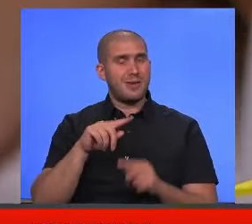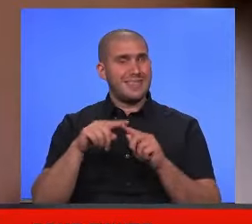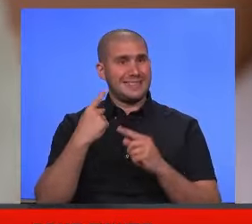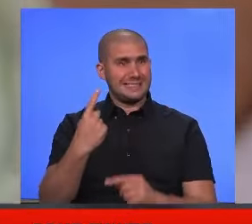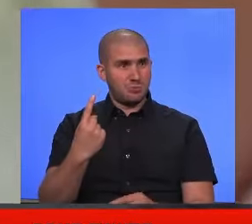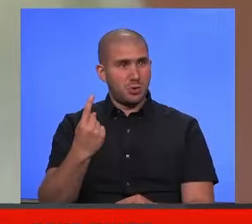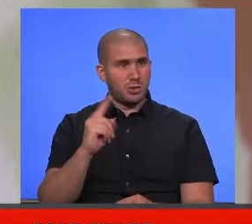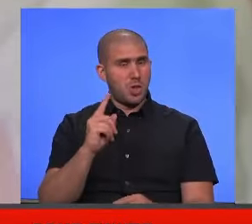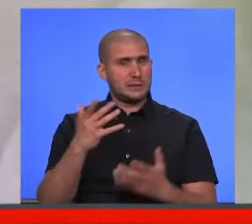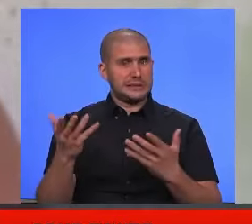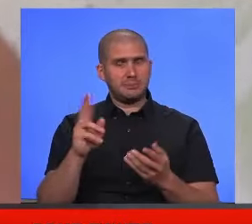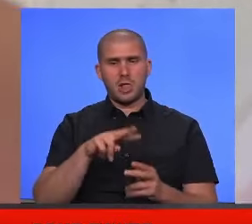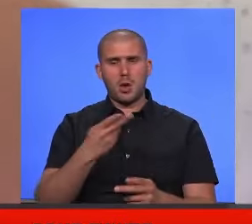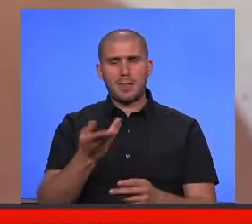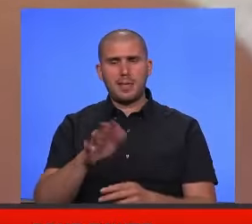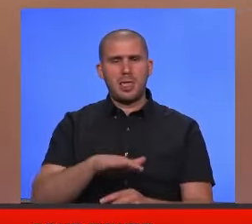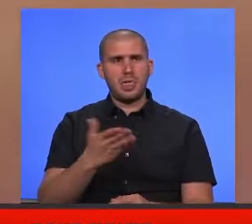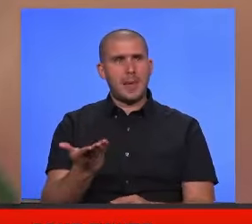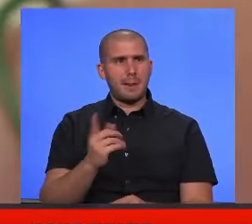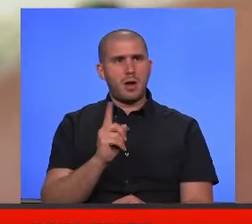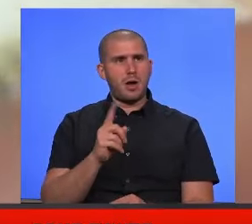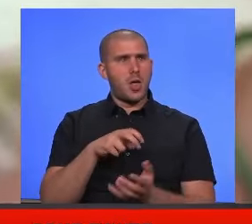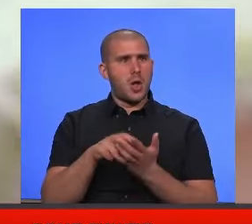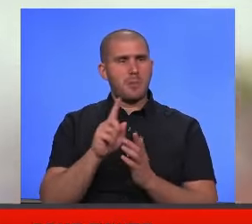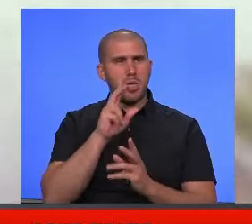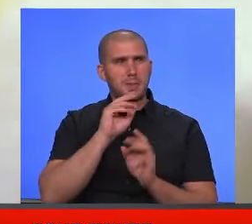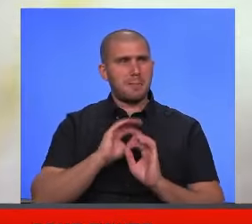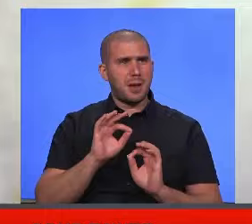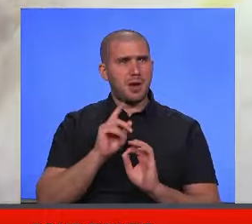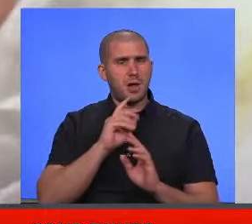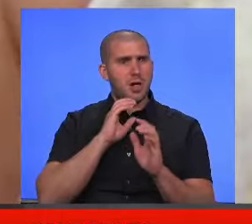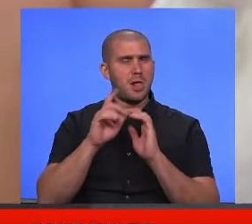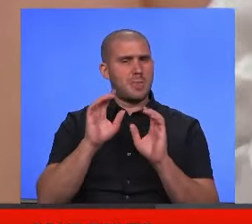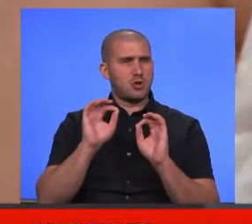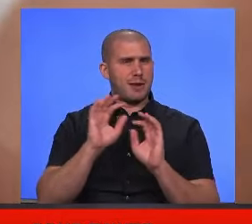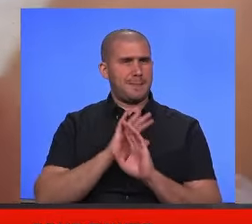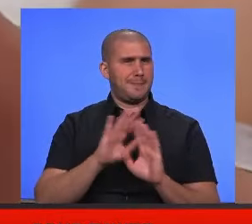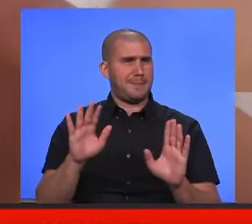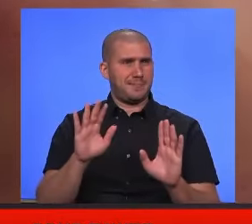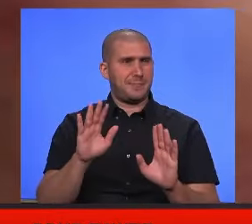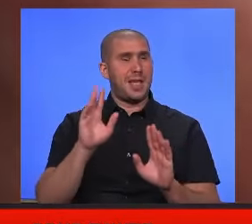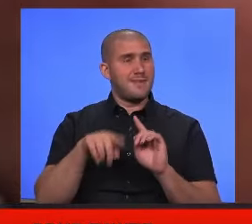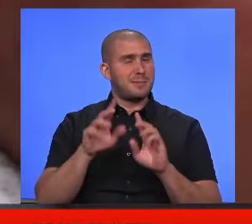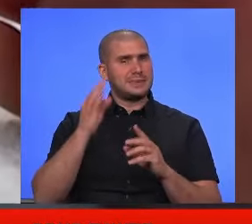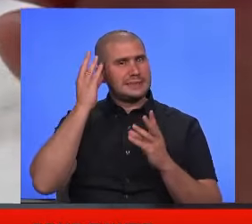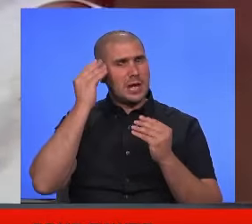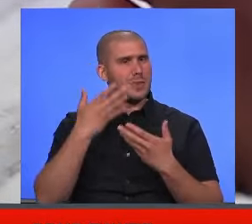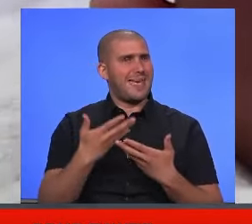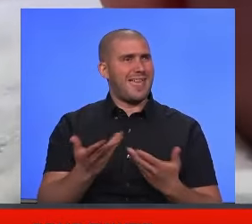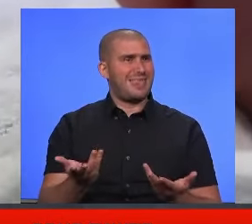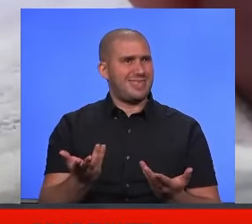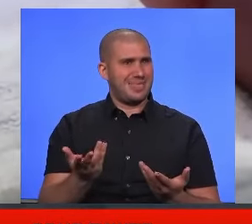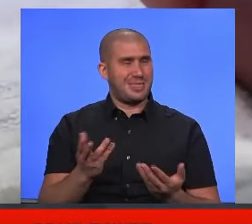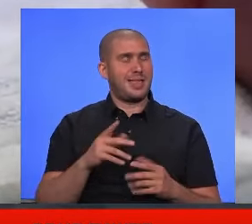הזאת לא זזים, לא מתהפכים, לא הולכים, לא מדברים, לא מתקשרים, ולפעמים אין להם שיער.